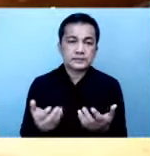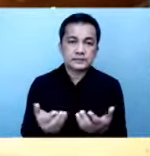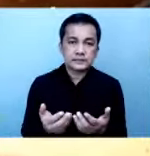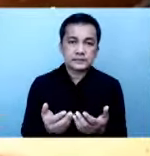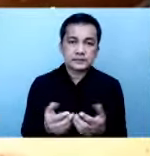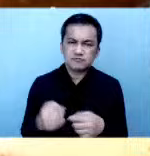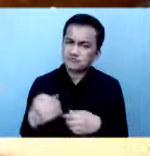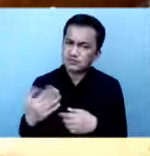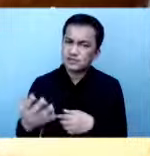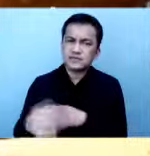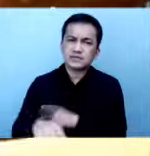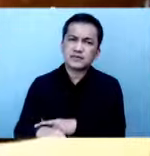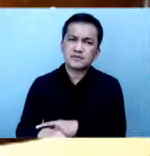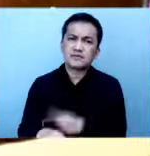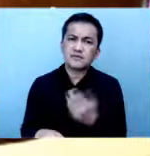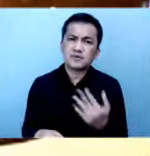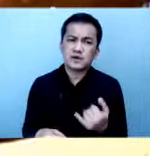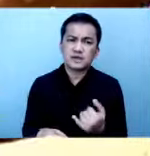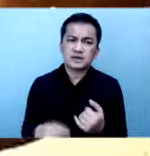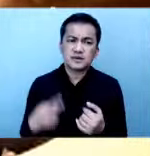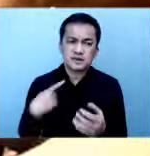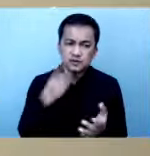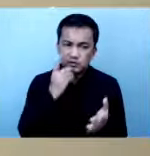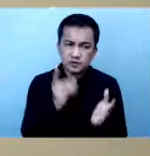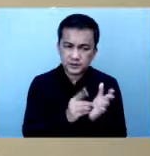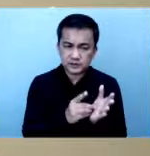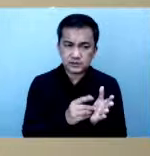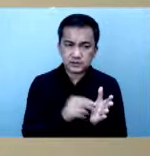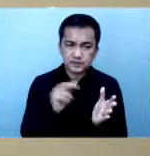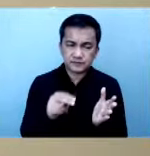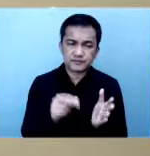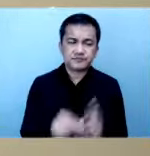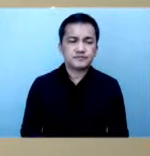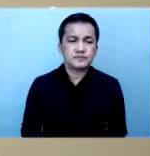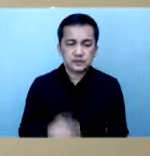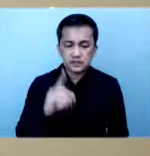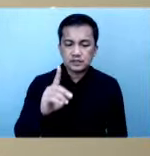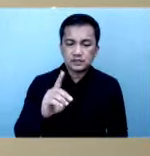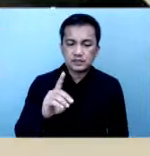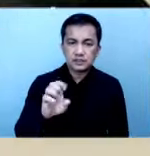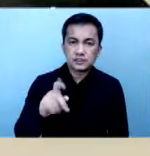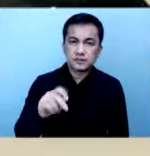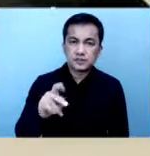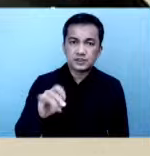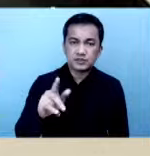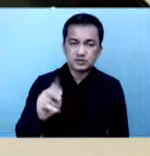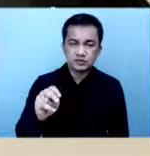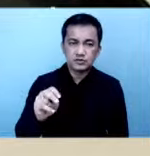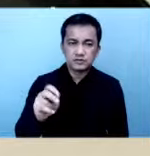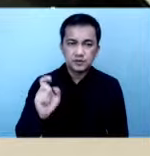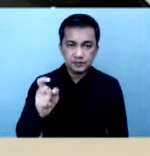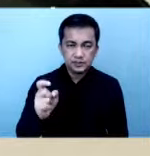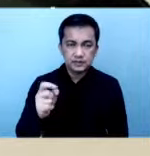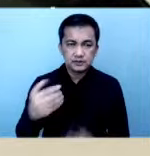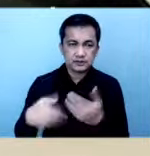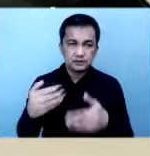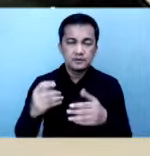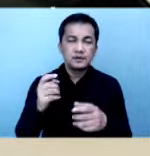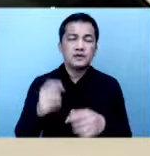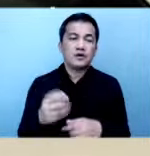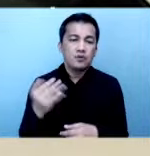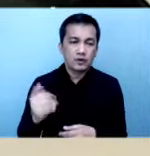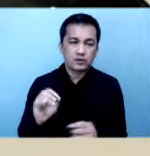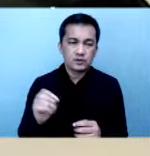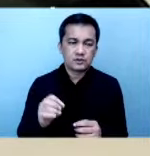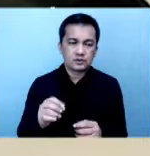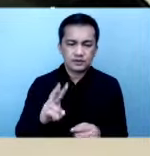some time dahil may mga documents pa yon na kailangan. Kung deportation naman, mas mabilis na proseso yon dahil wala na siyang valid